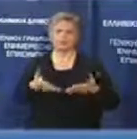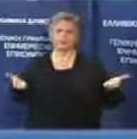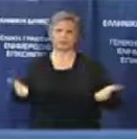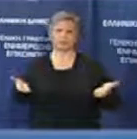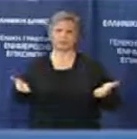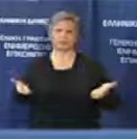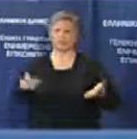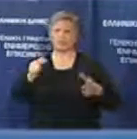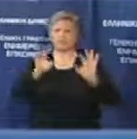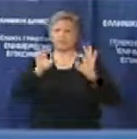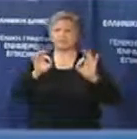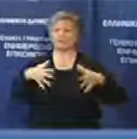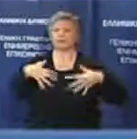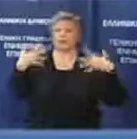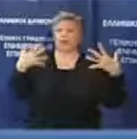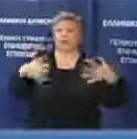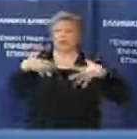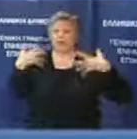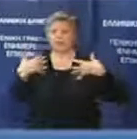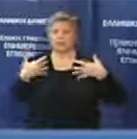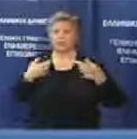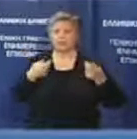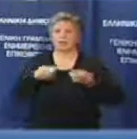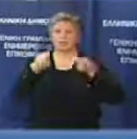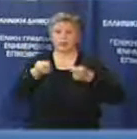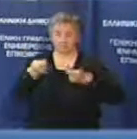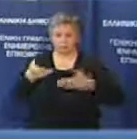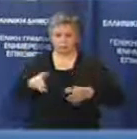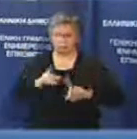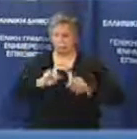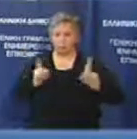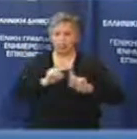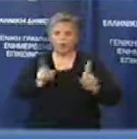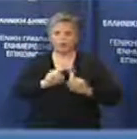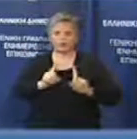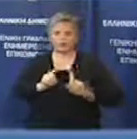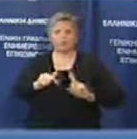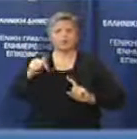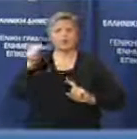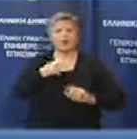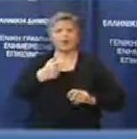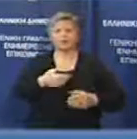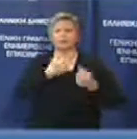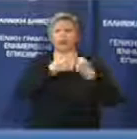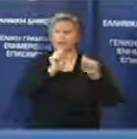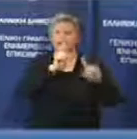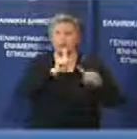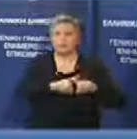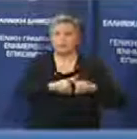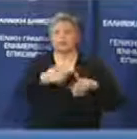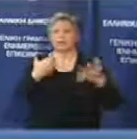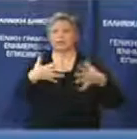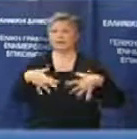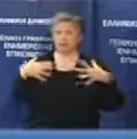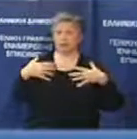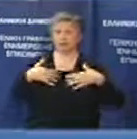δεν είναι καθόλου ευχάριστο ούτε για την κυβέρνηση και ούτε για τους δύο κυβερνητικούς εταίρους ότι συνέβη αυτό σήμερα. Και